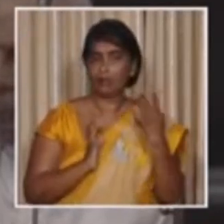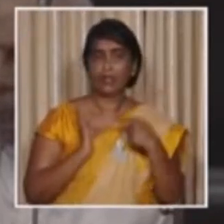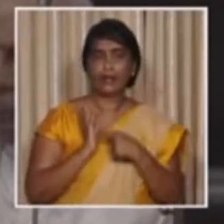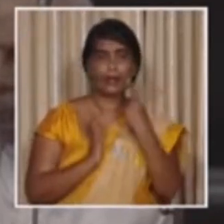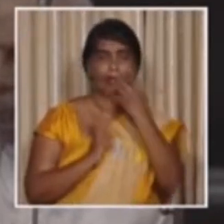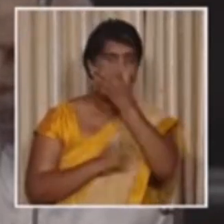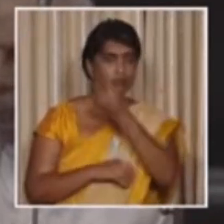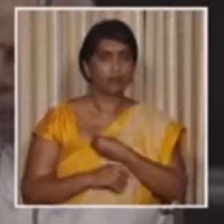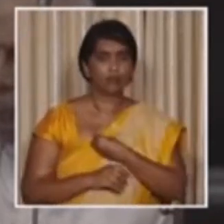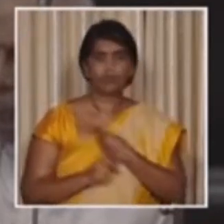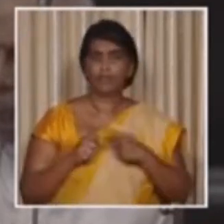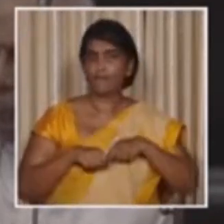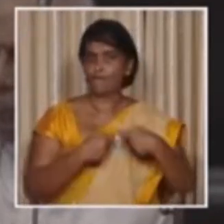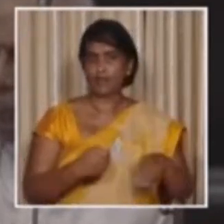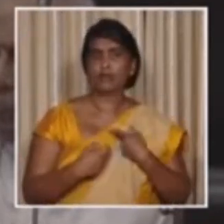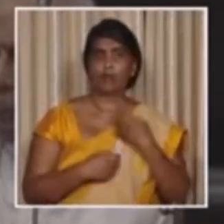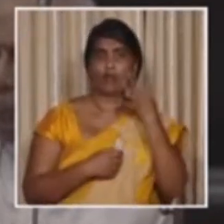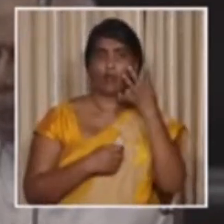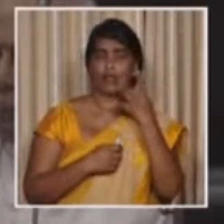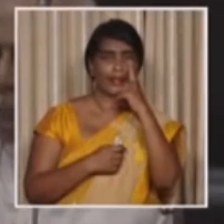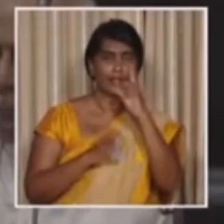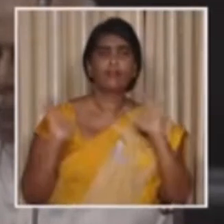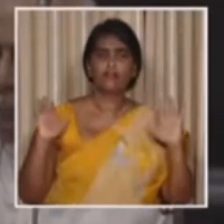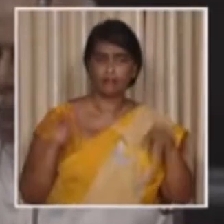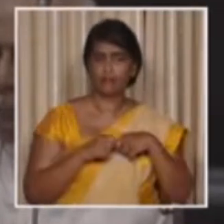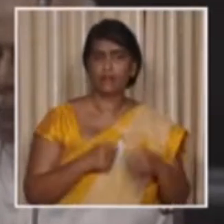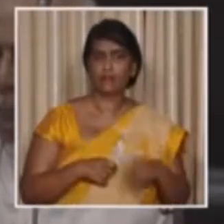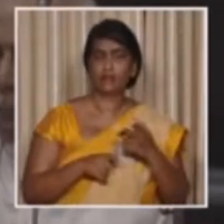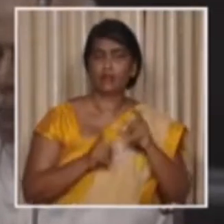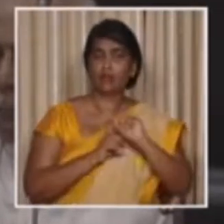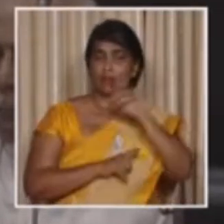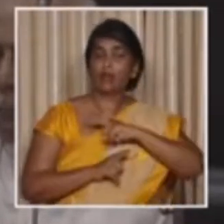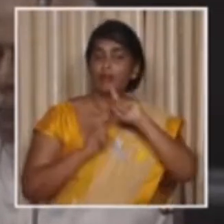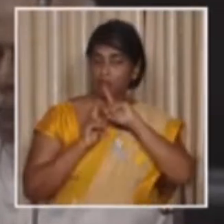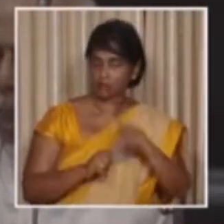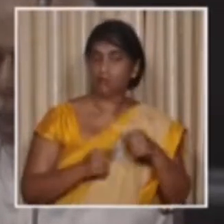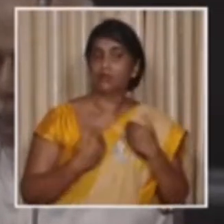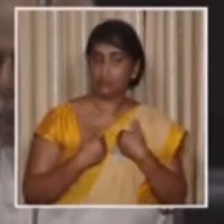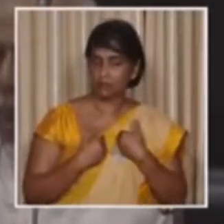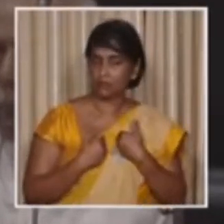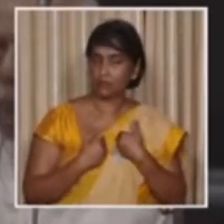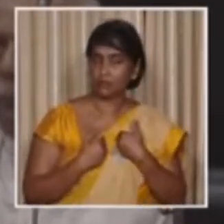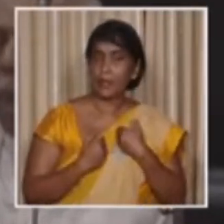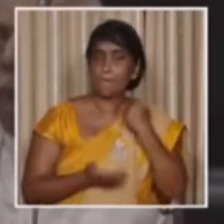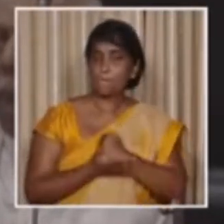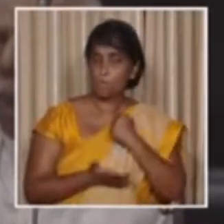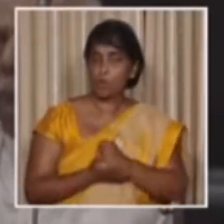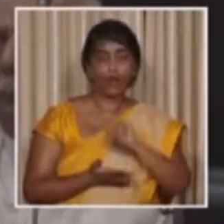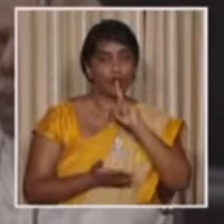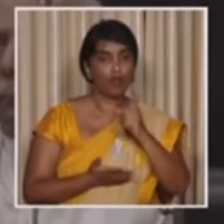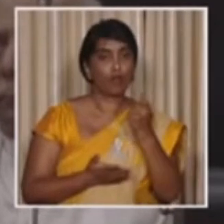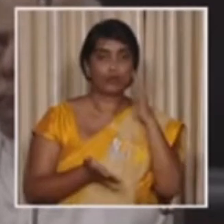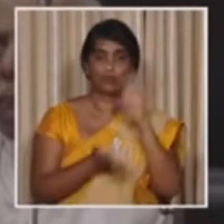1ක් ආවොත් මට වියදම් කරන්න පුළුවන් 4ක් විතර 1ක් විතරයි එහෙනම් සභාවෙන් අහන්න ඕනේ අපි එහෙනම් මහා බැංකුවට කියලා